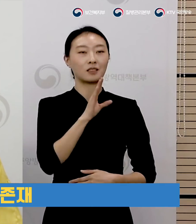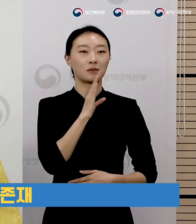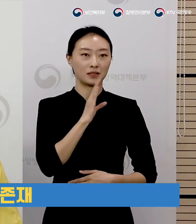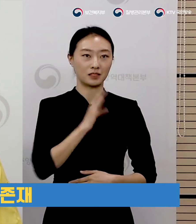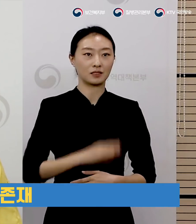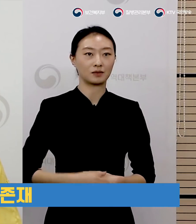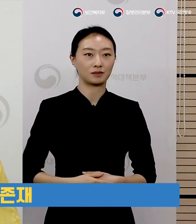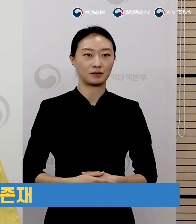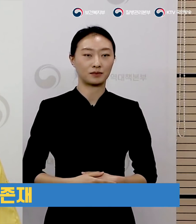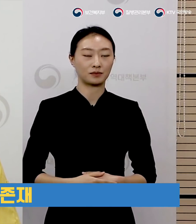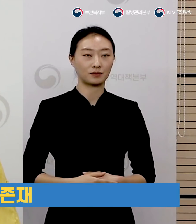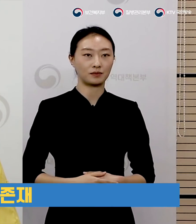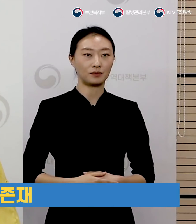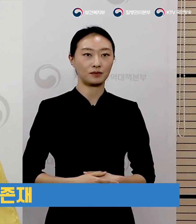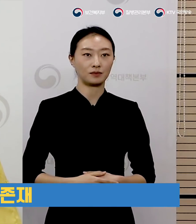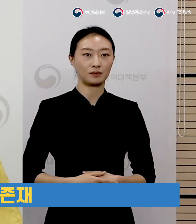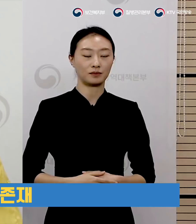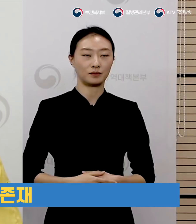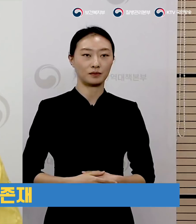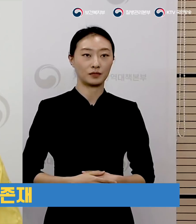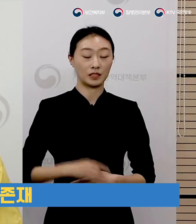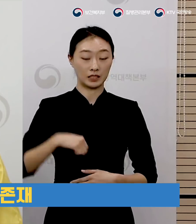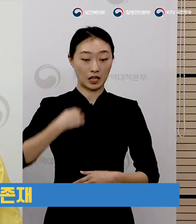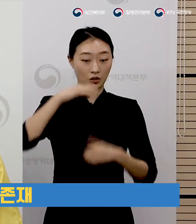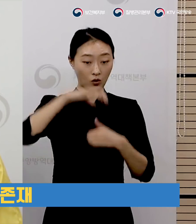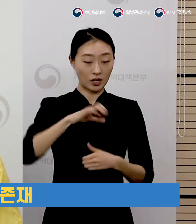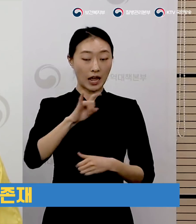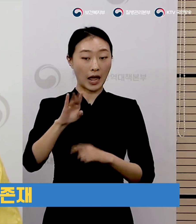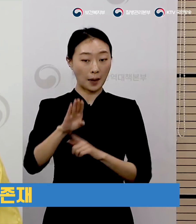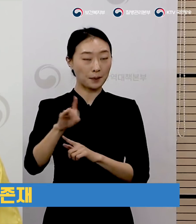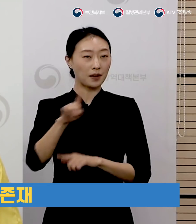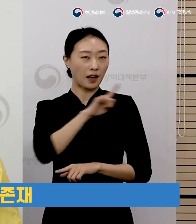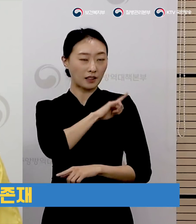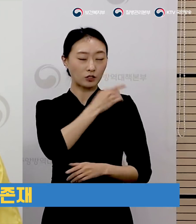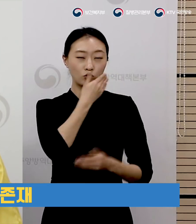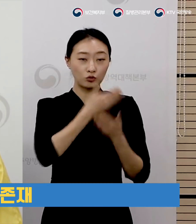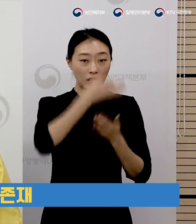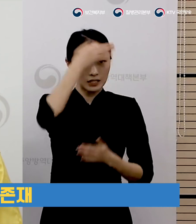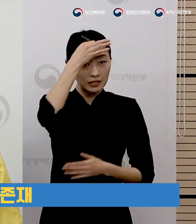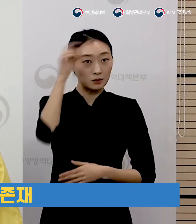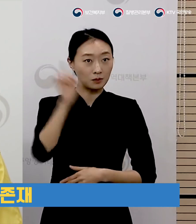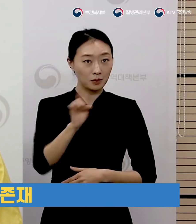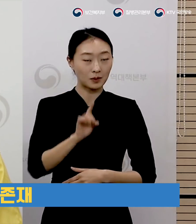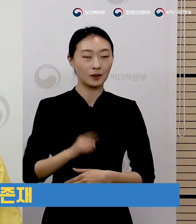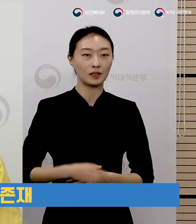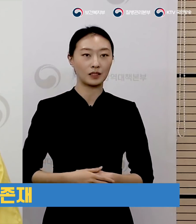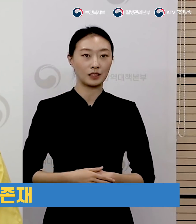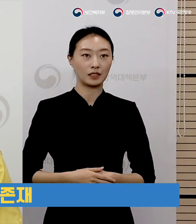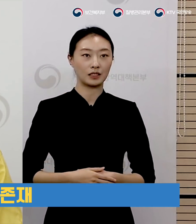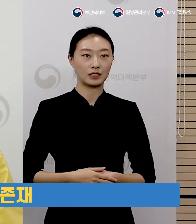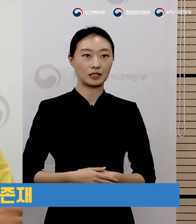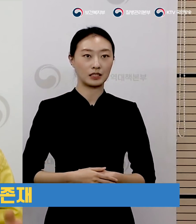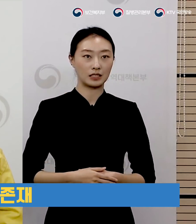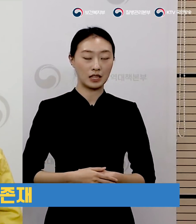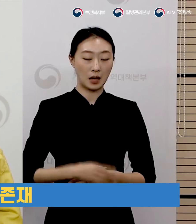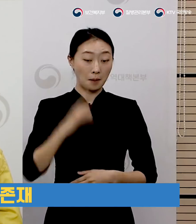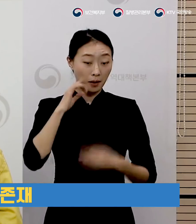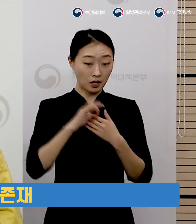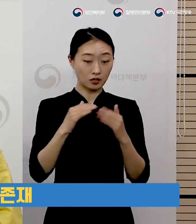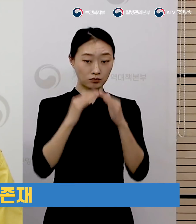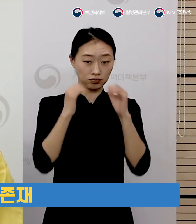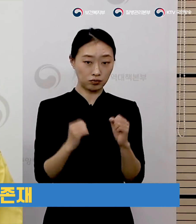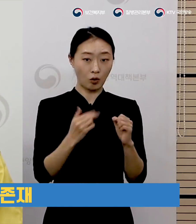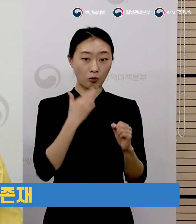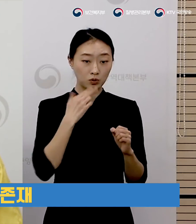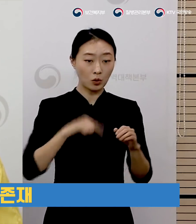되는데 이제 자가격리 앱의 가장 중요한 이제 기능 중에 하나가 자가격리지를 이탈했을